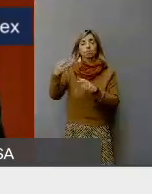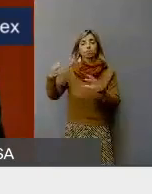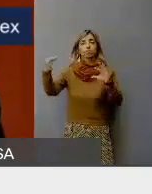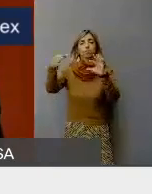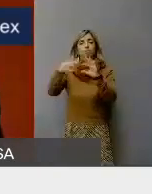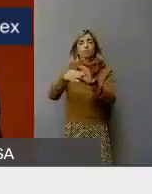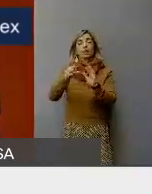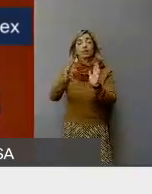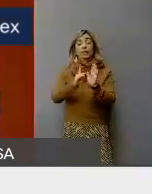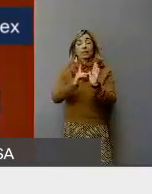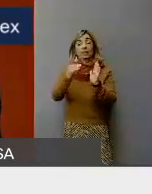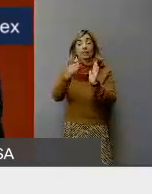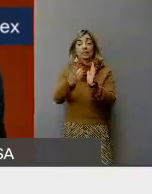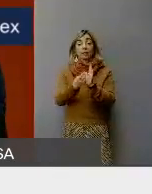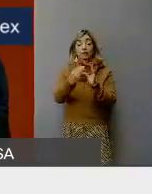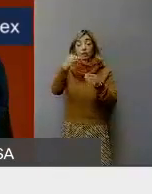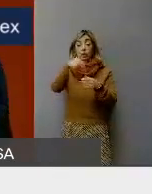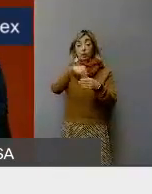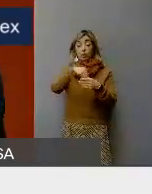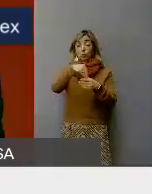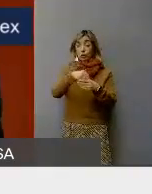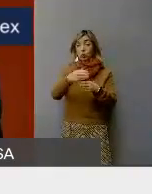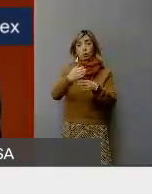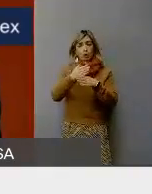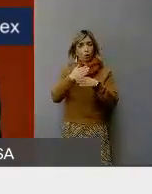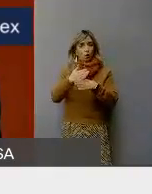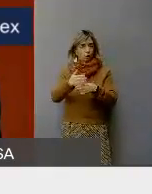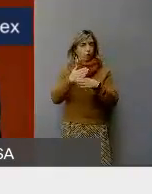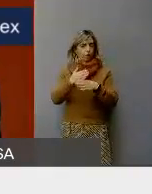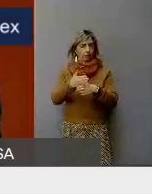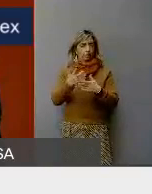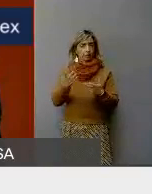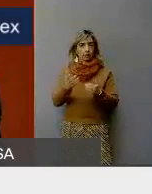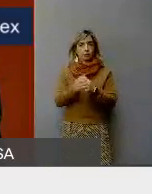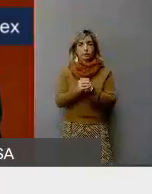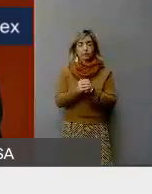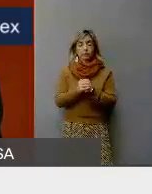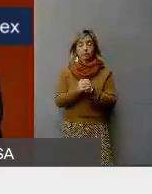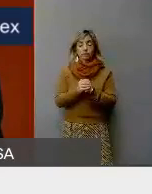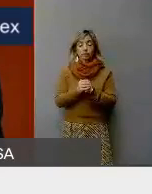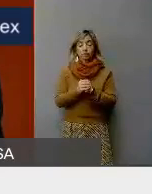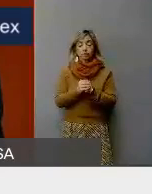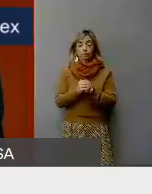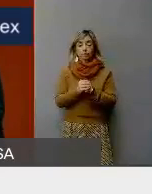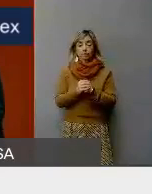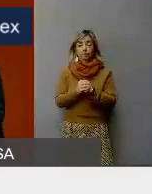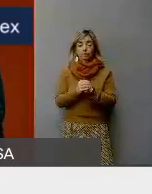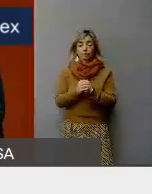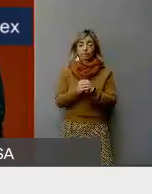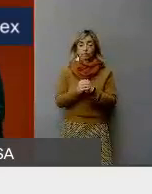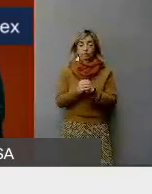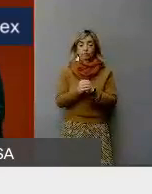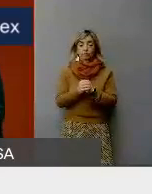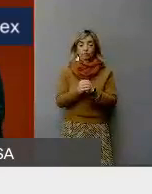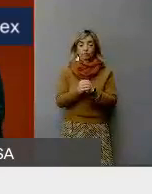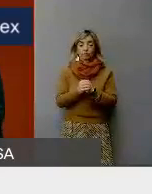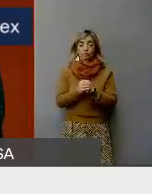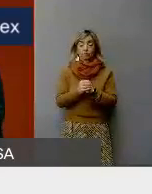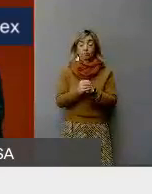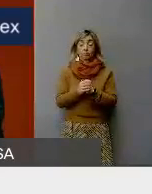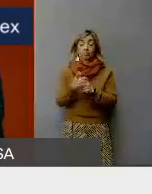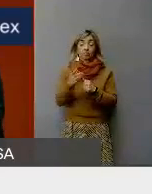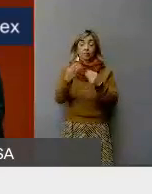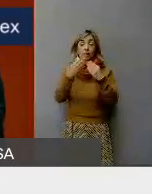quella delibera dai contenuti molto condivisibili anzi che apre un sentiero che dovrà essere sempre